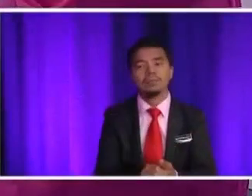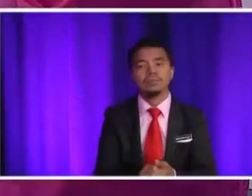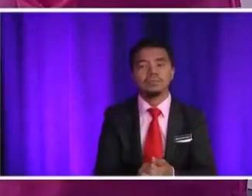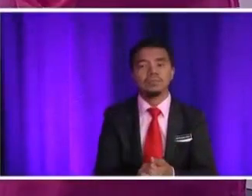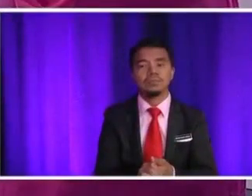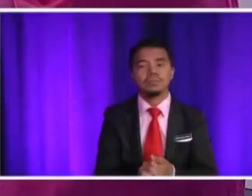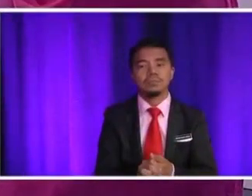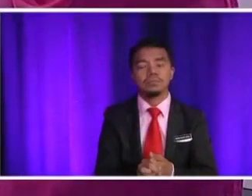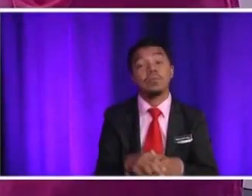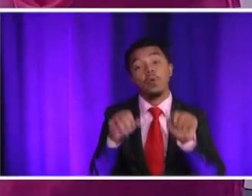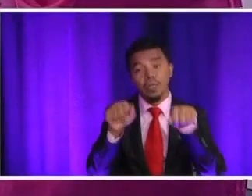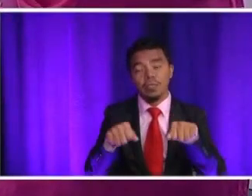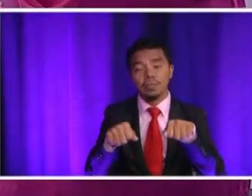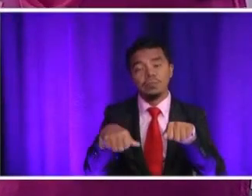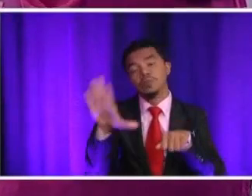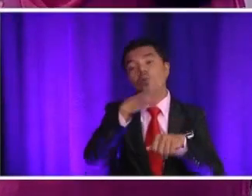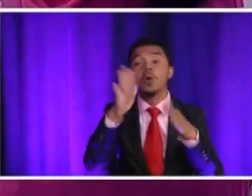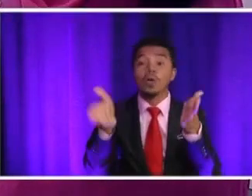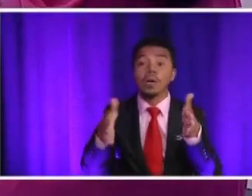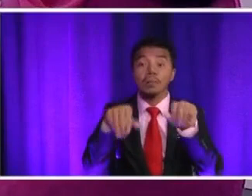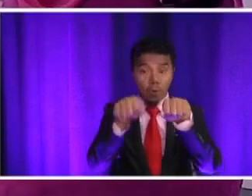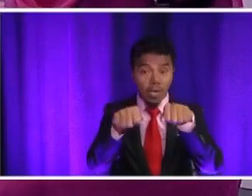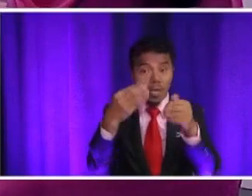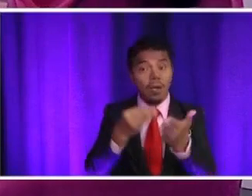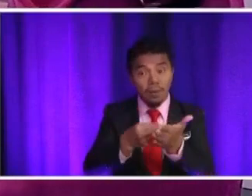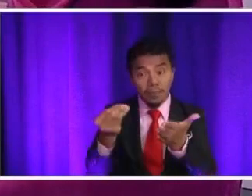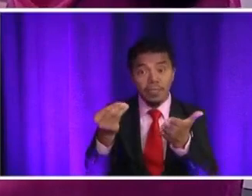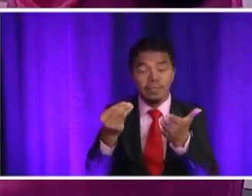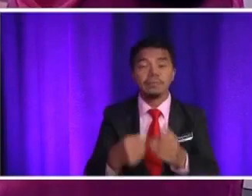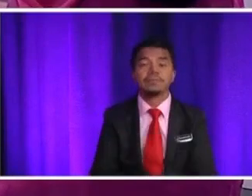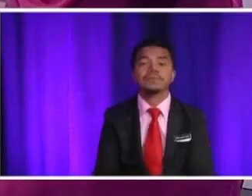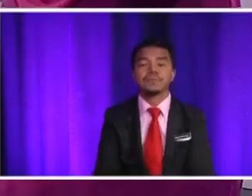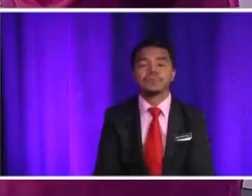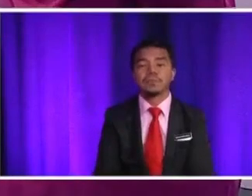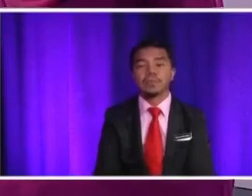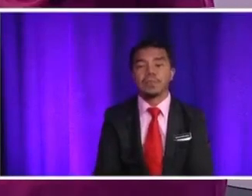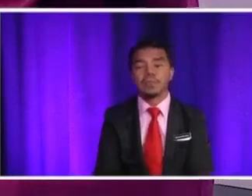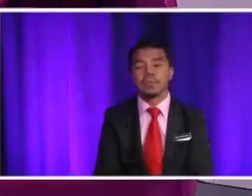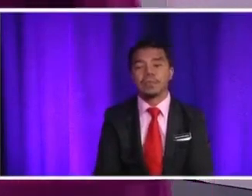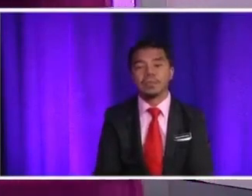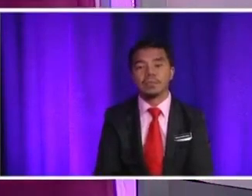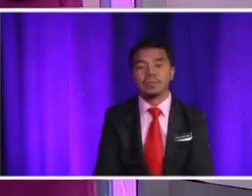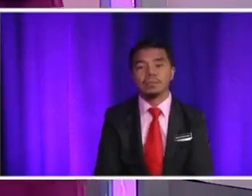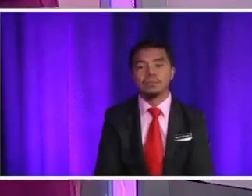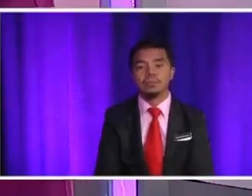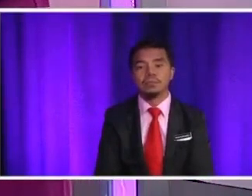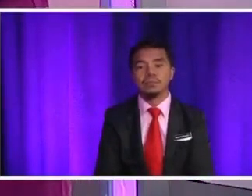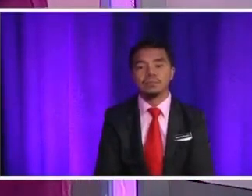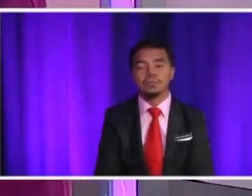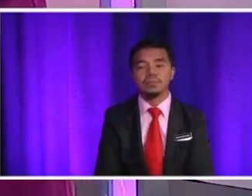bersesuaian. Betul. Dengan pengguna. Tengok dah apa kualiti bahan yang digunakan dan harga yang